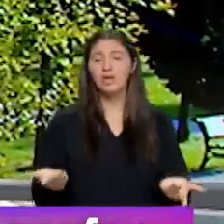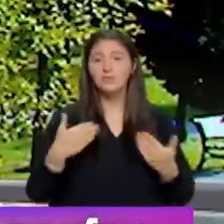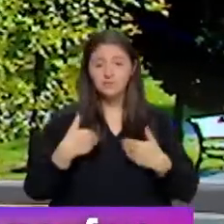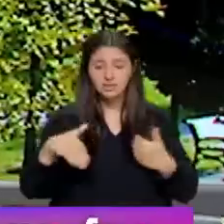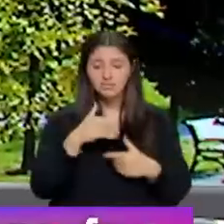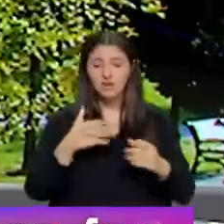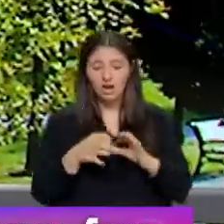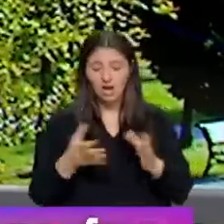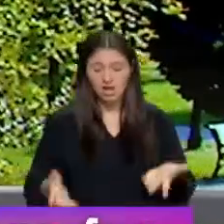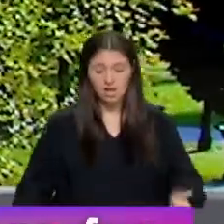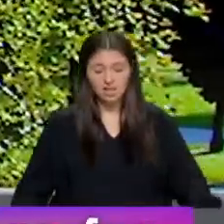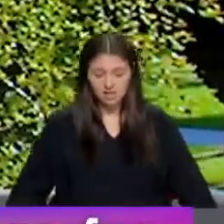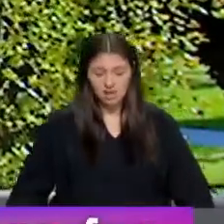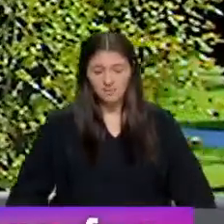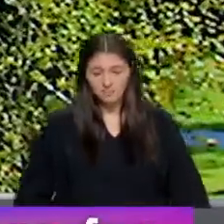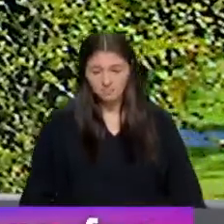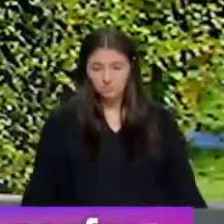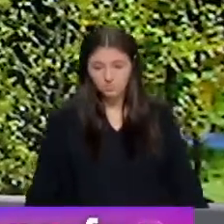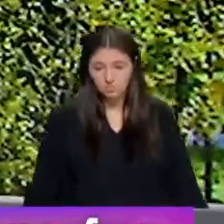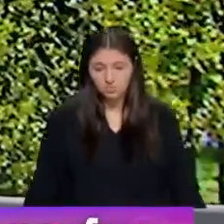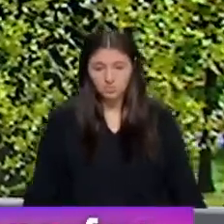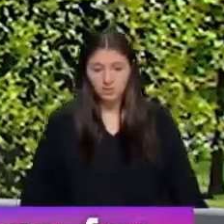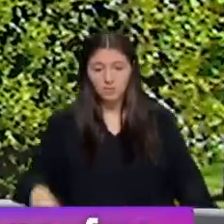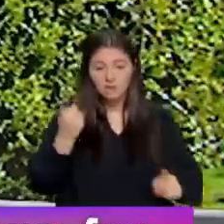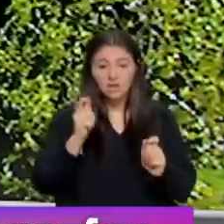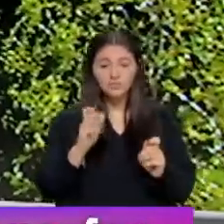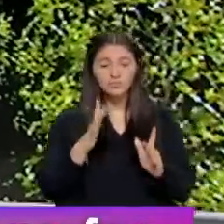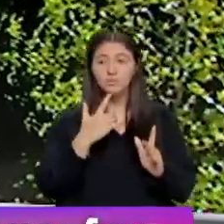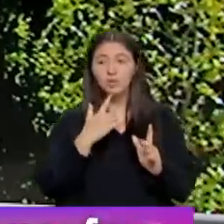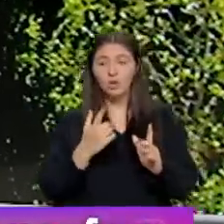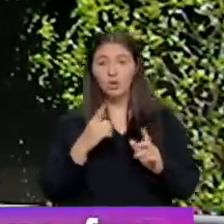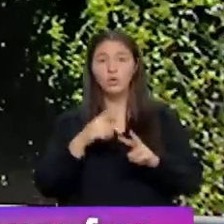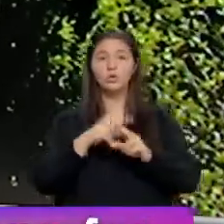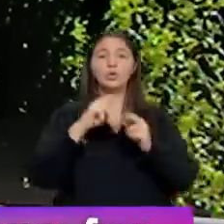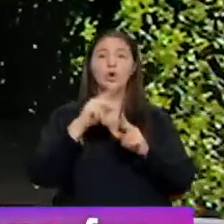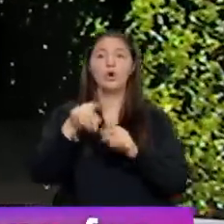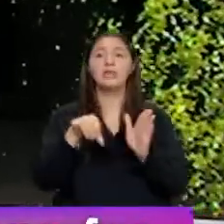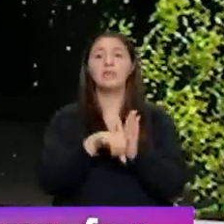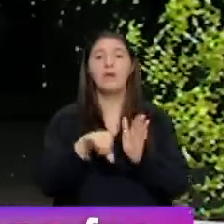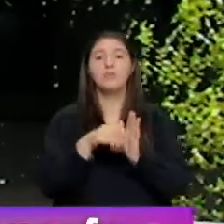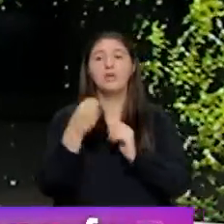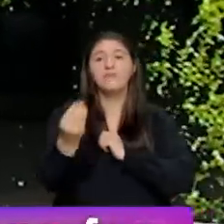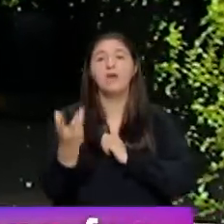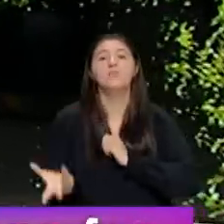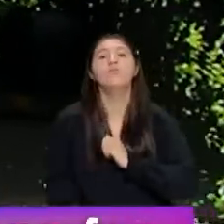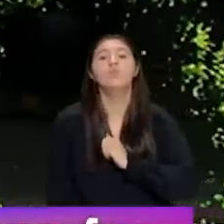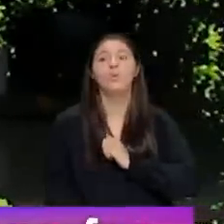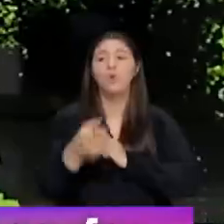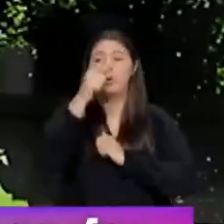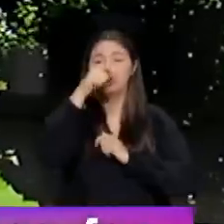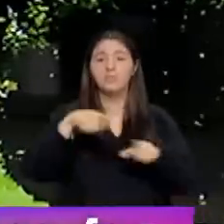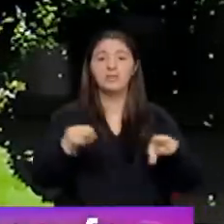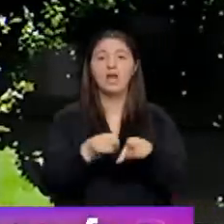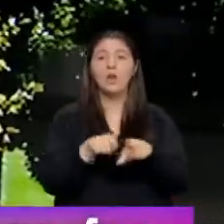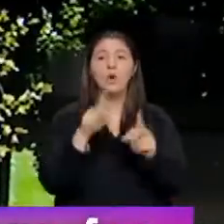bizimle ilgili bir adım atılmayacak mı diyorlar YÖK Onların da diplomasını vermiyor Türkiye'de